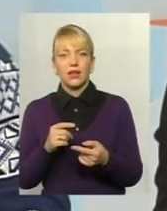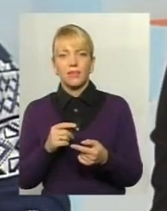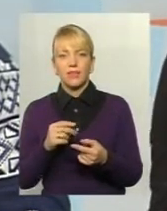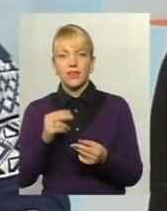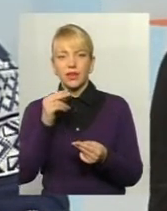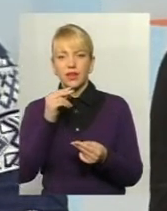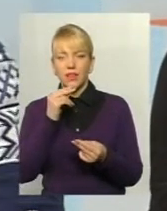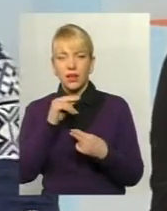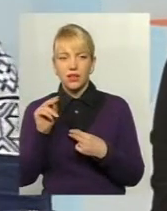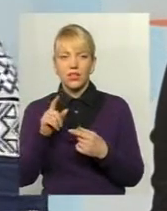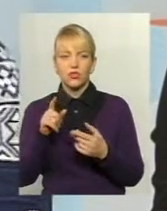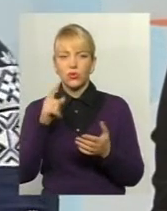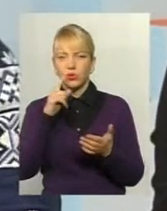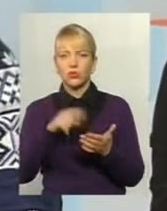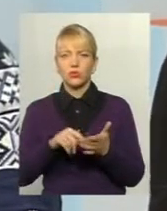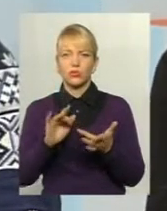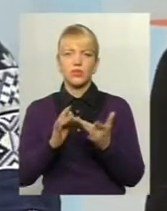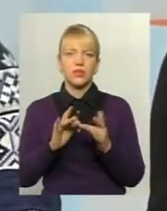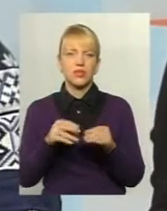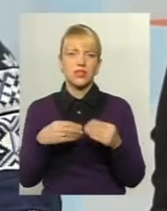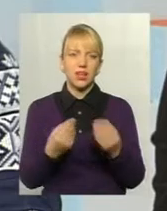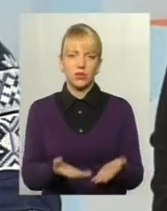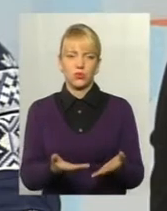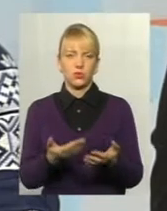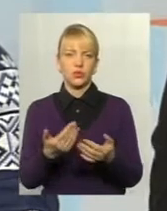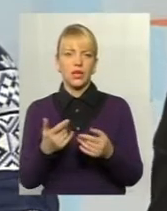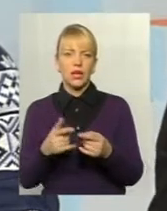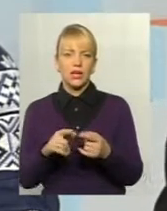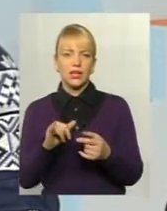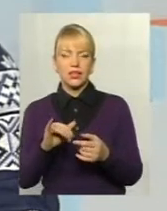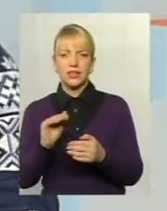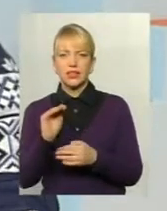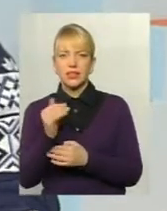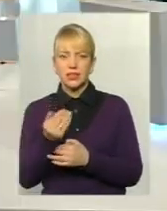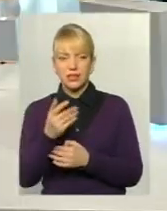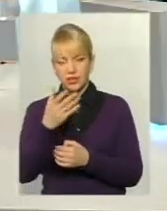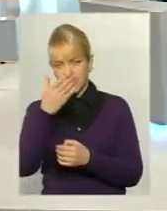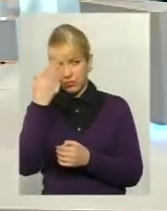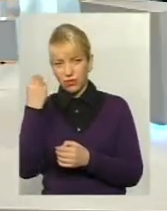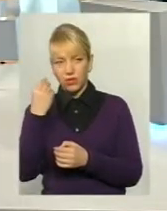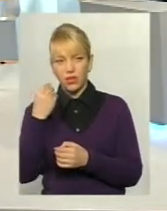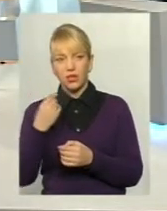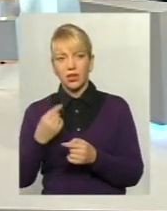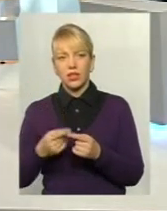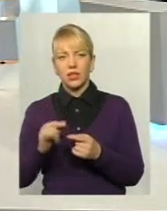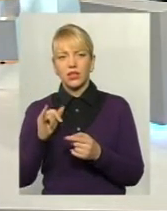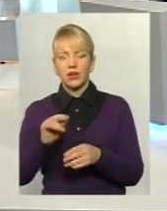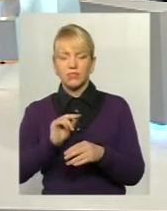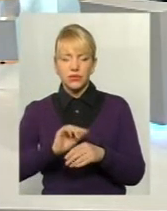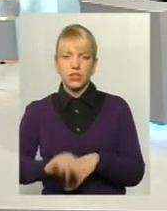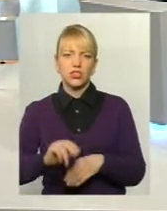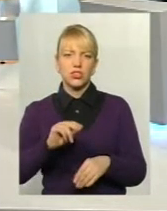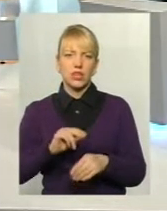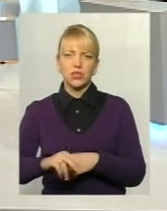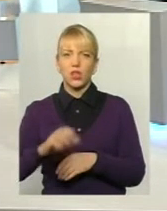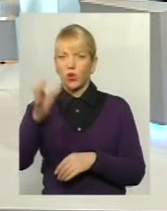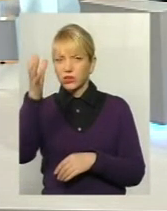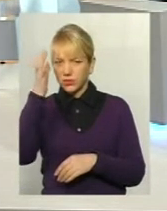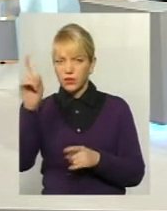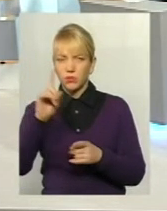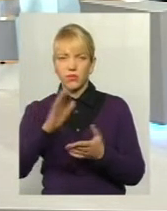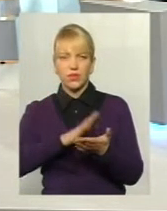до інтернету, і якимись там благами. І вони забувають про те, що... І обов'язково дитина має отримати вищу освіту, так, вищу освіту, яку головне, що